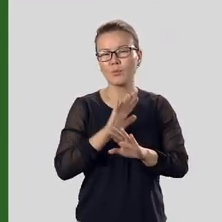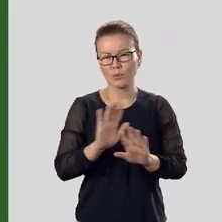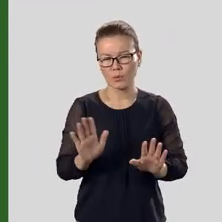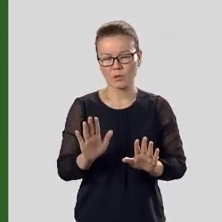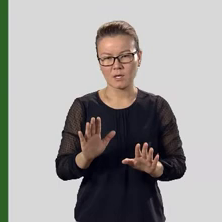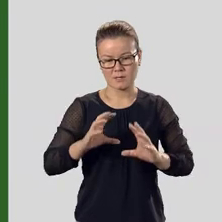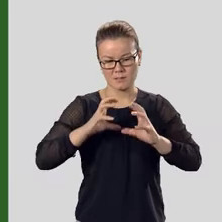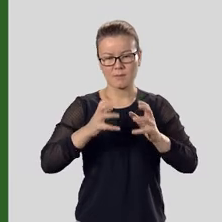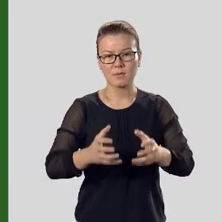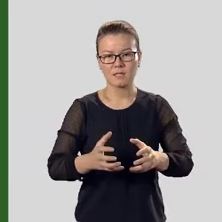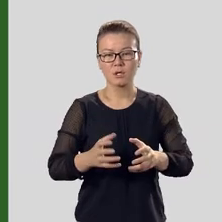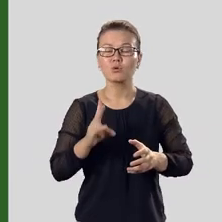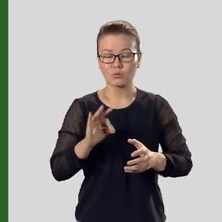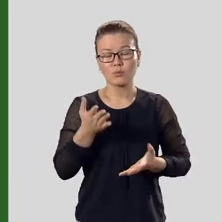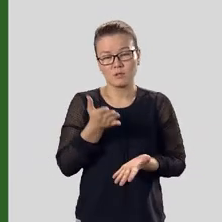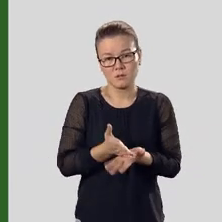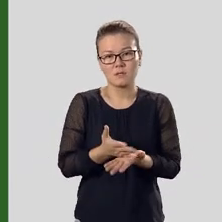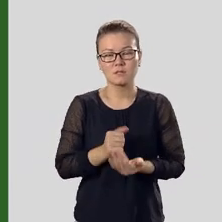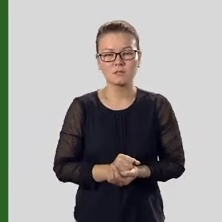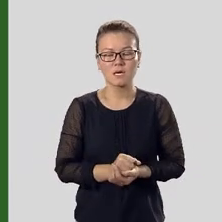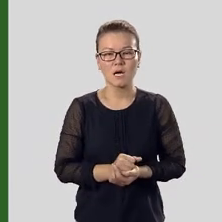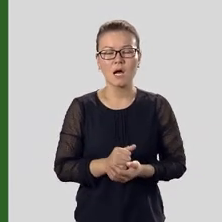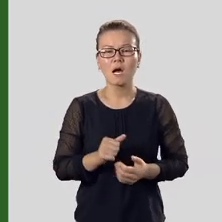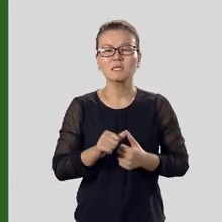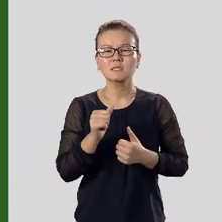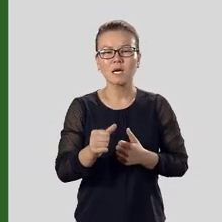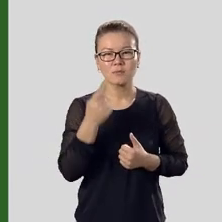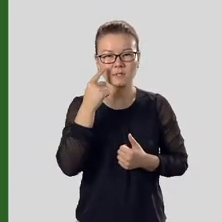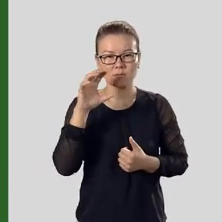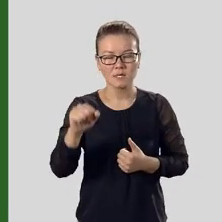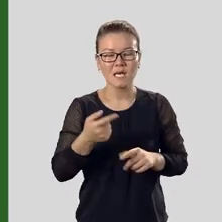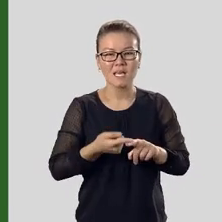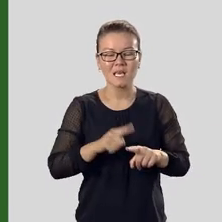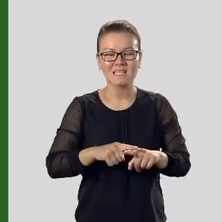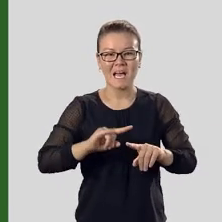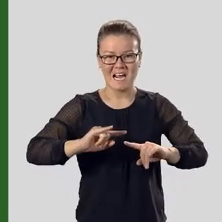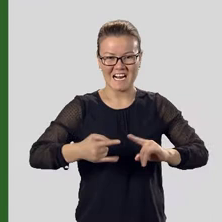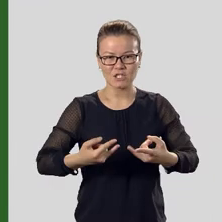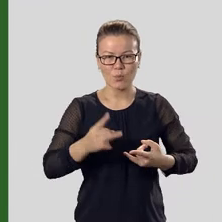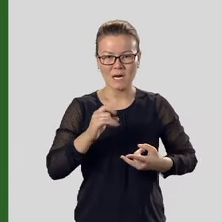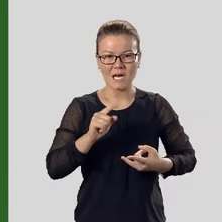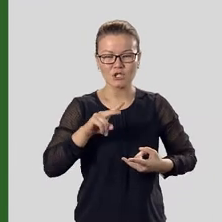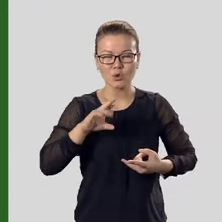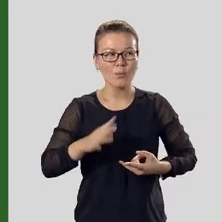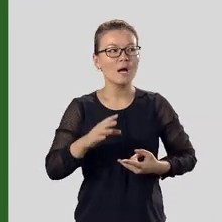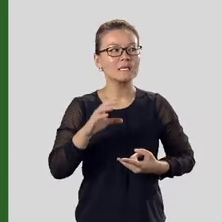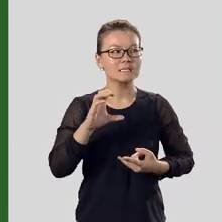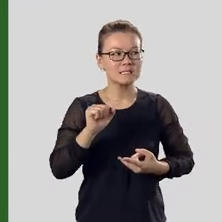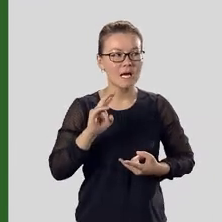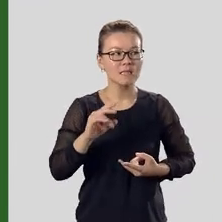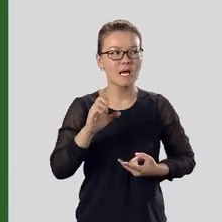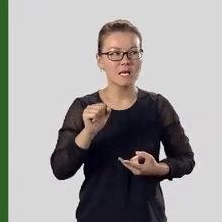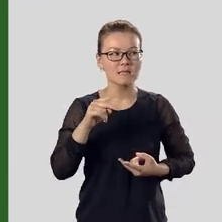нашей планете, но они есть. Самый заметный из них – это разлом Сан-Андрес